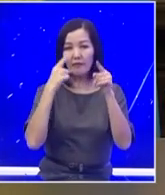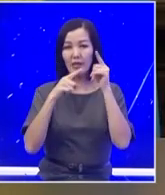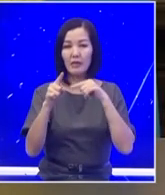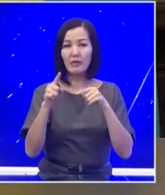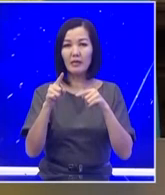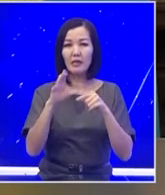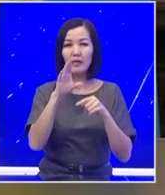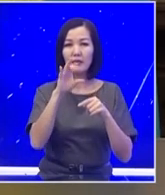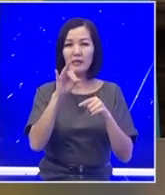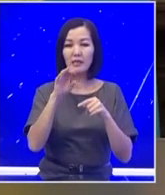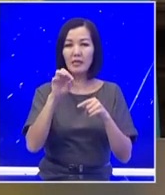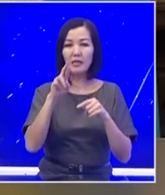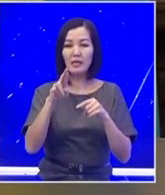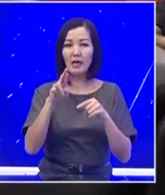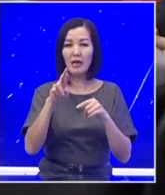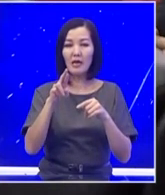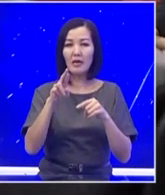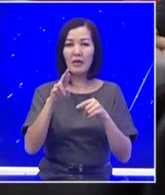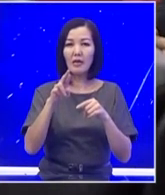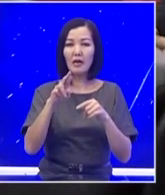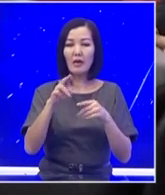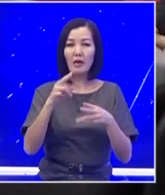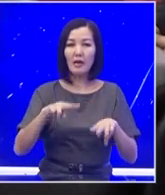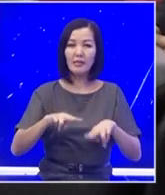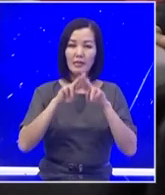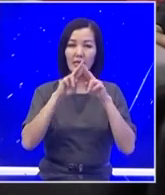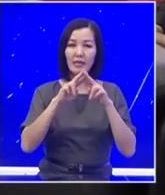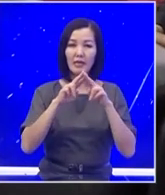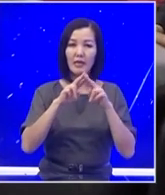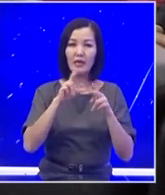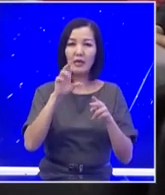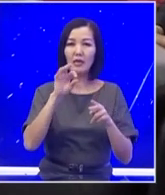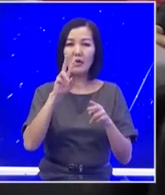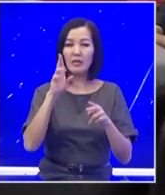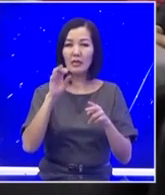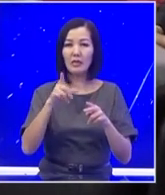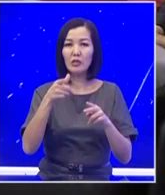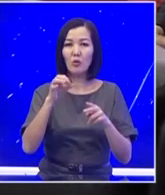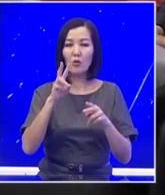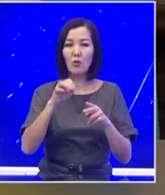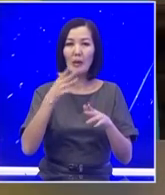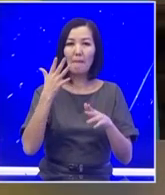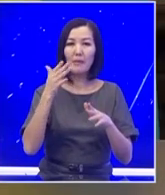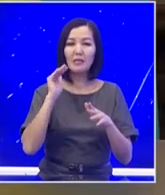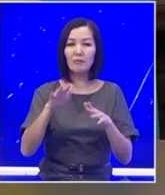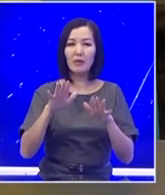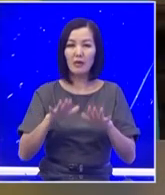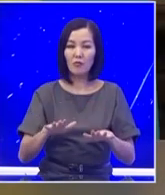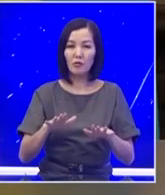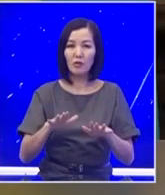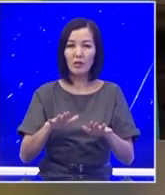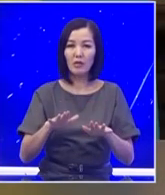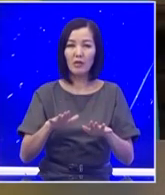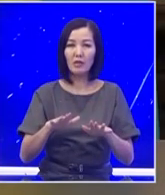қаласындағы Әл-Фараби кесенесінің Астанада конгресс-холл ғимараты, 5000 орындық Талдықорған